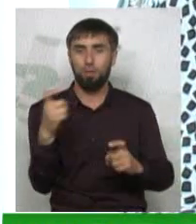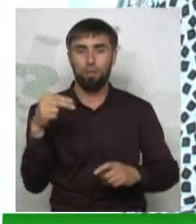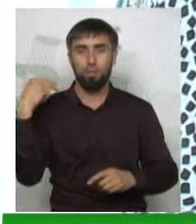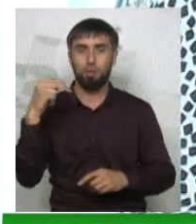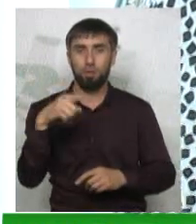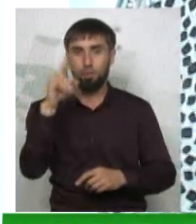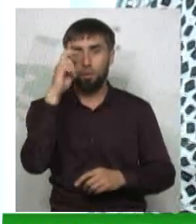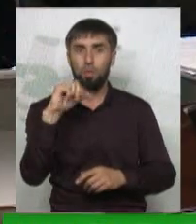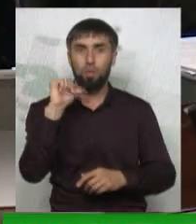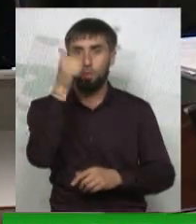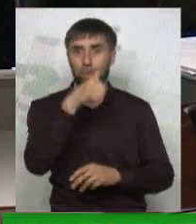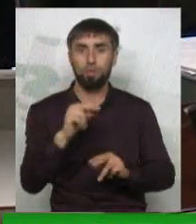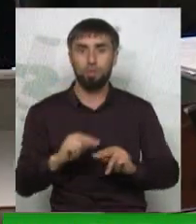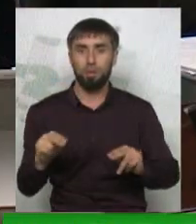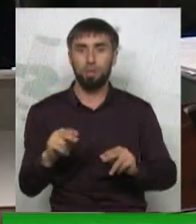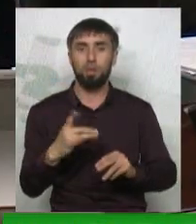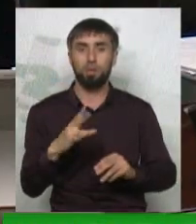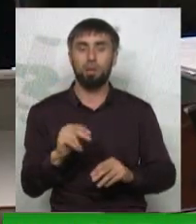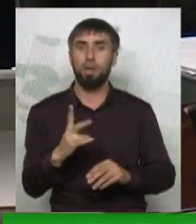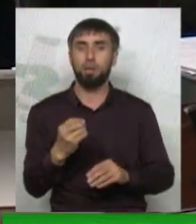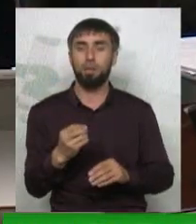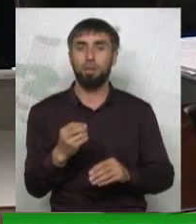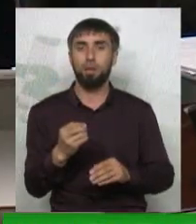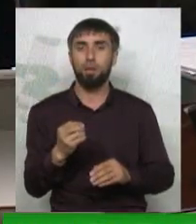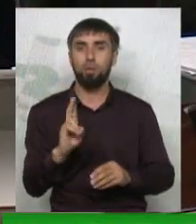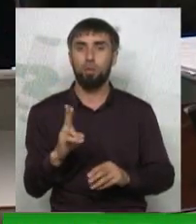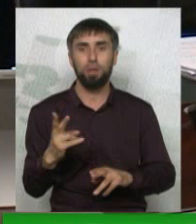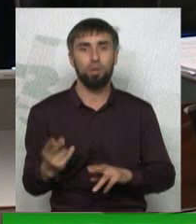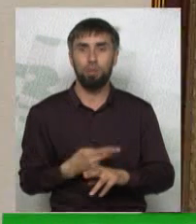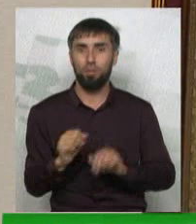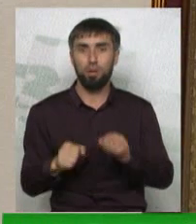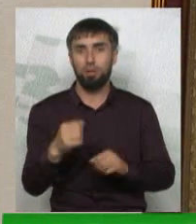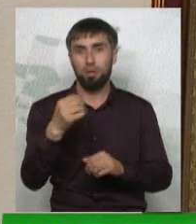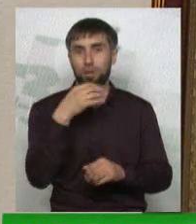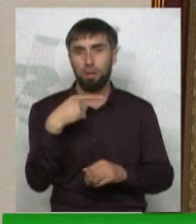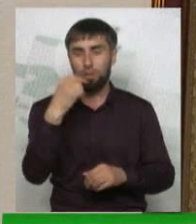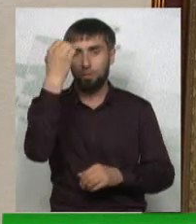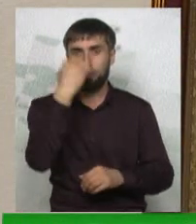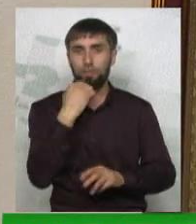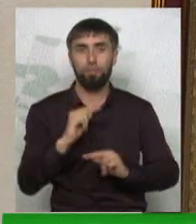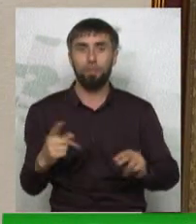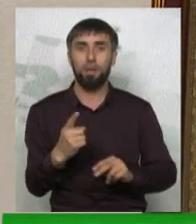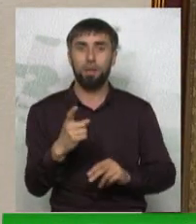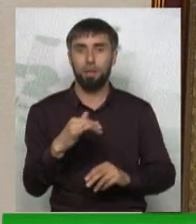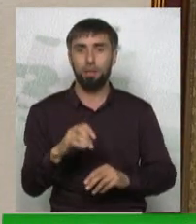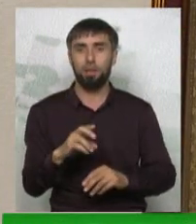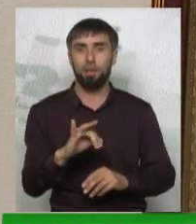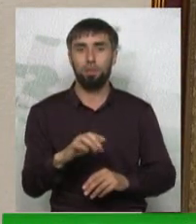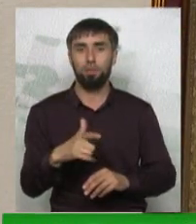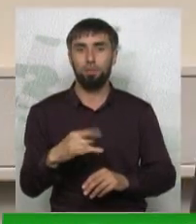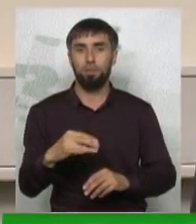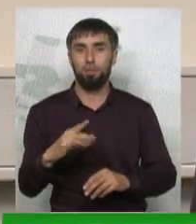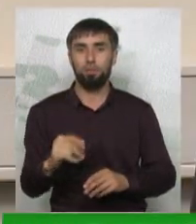президентом страны «Год педагога и наставника», никто не упускает возможность сказать спасибо своему учителю, в числе первых и Эсет